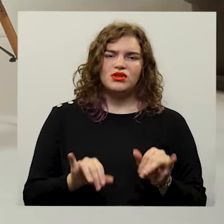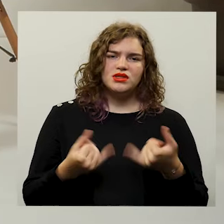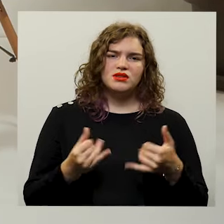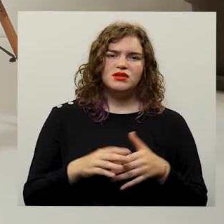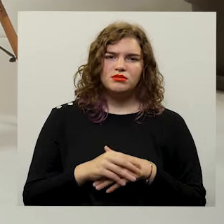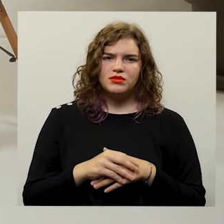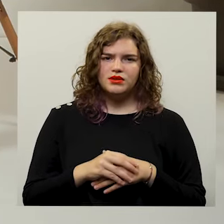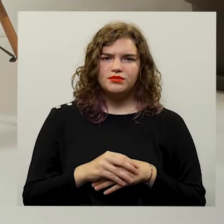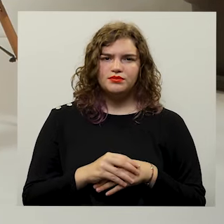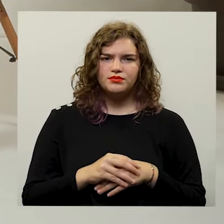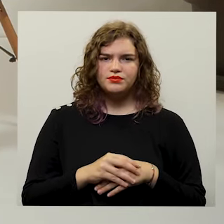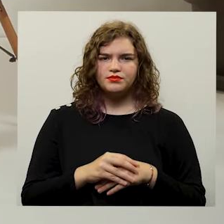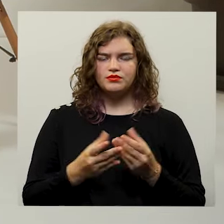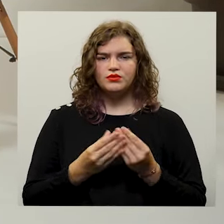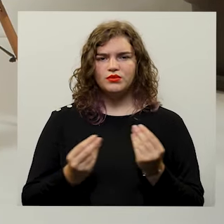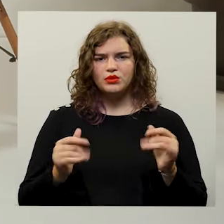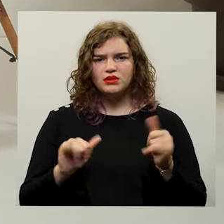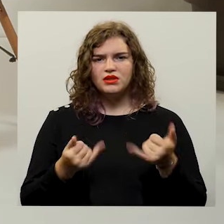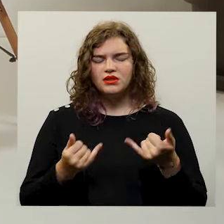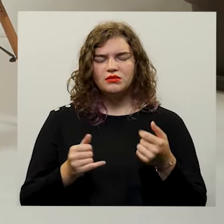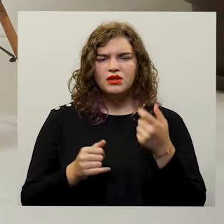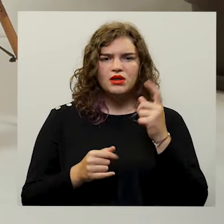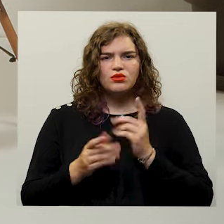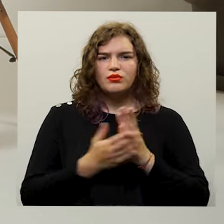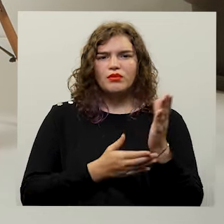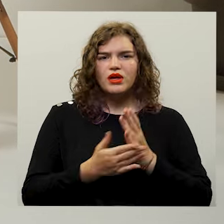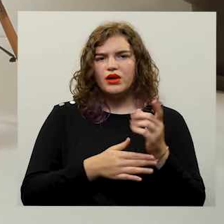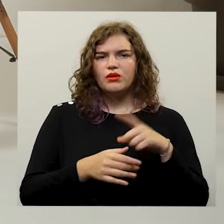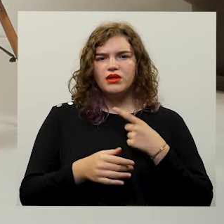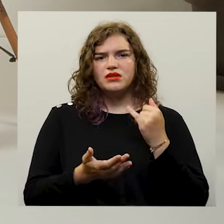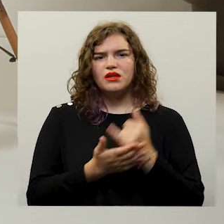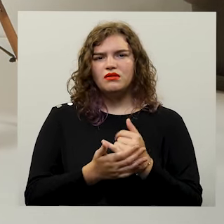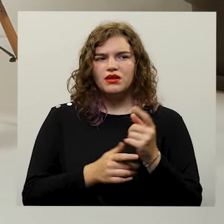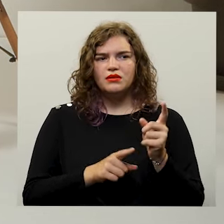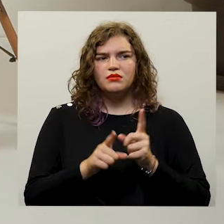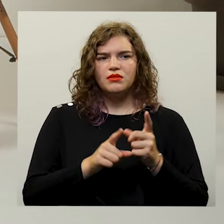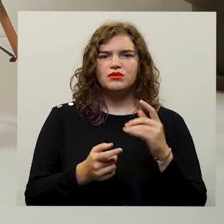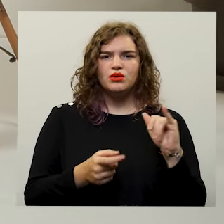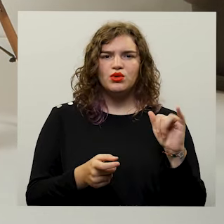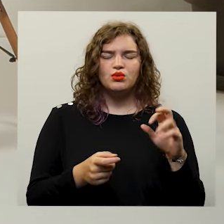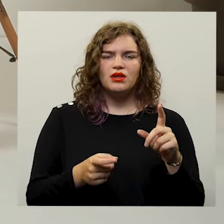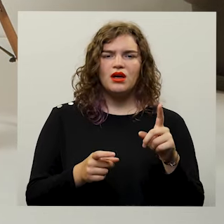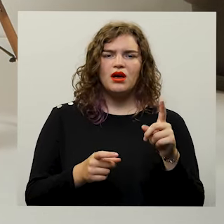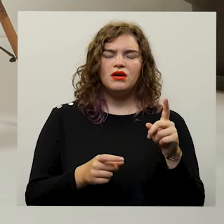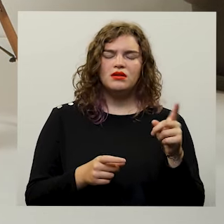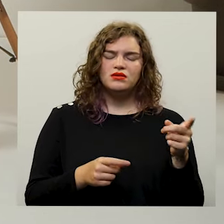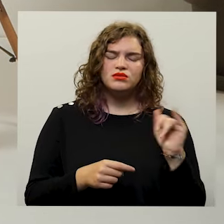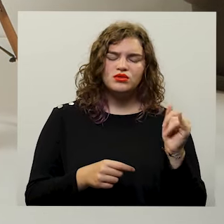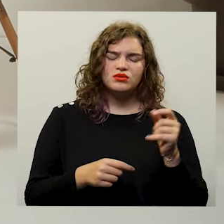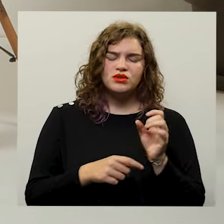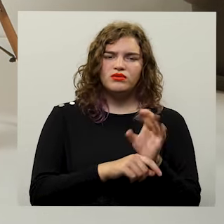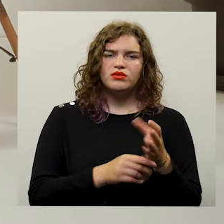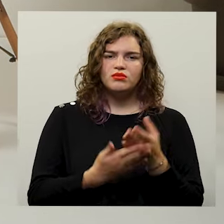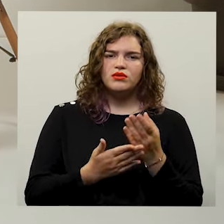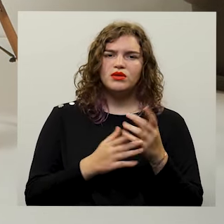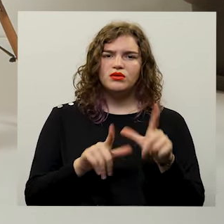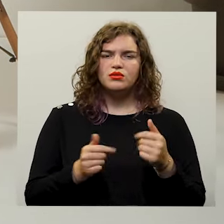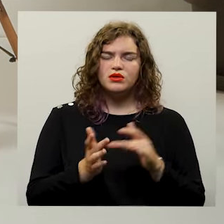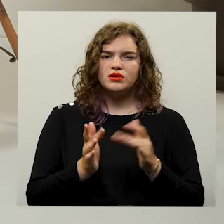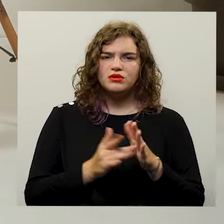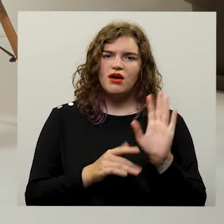sunt mulți, poate că nu ajung. Dar nu totdeauna e valabilă treaba asta, pentru că, de exemplu, la Iuda, cel care l-a vândut pe Domnul Iisus, avea